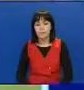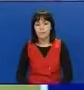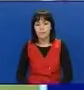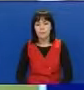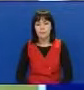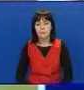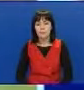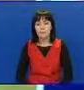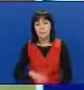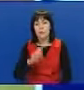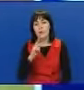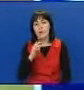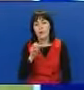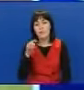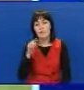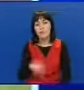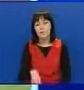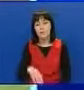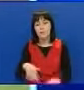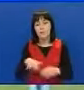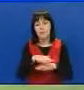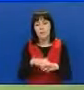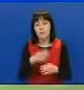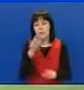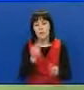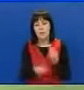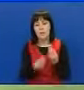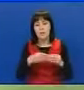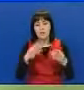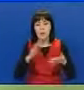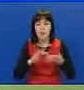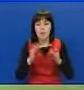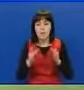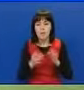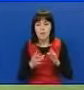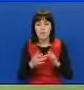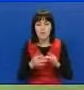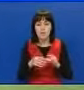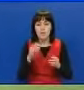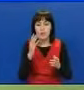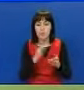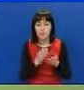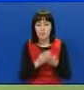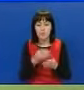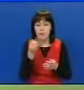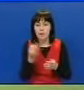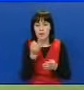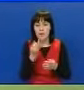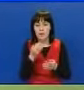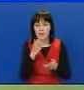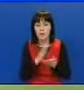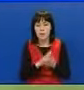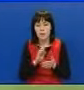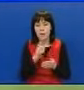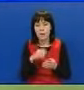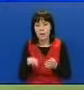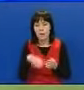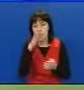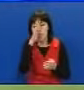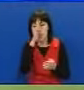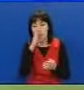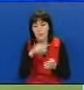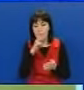Хам мері бар екен, алаңда шектен шығып, асыр салды. Әлеметтік желіде интернет қолданушылардың қызу талқысын тудырған кентаулық жігітке